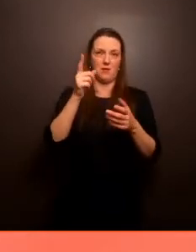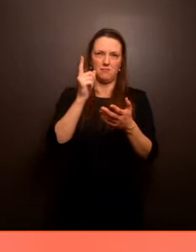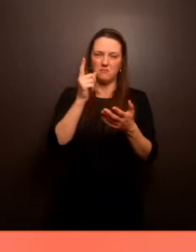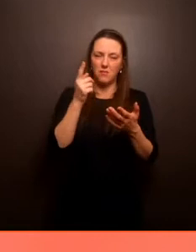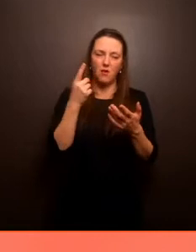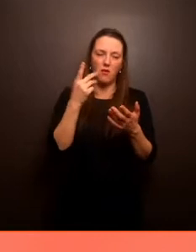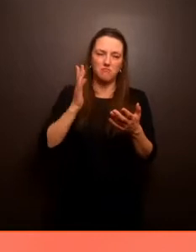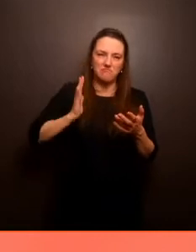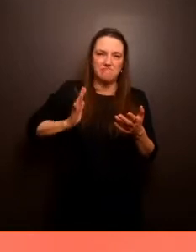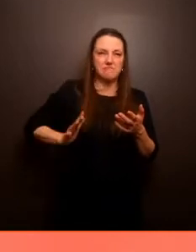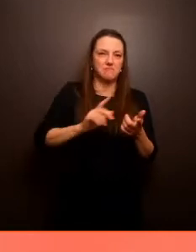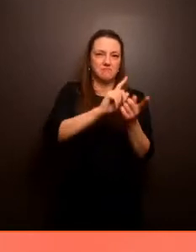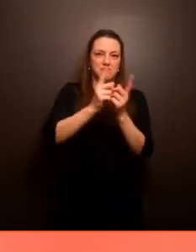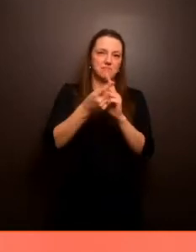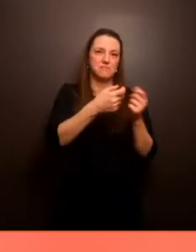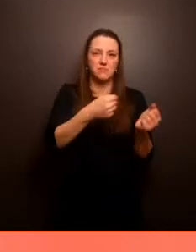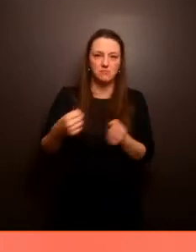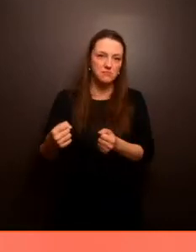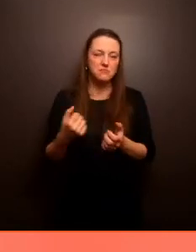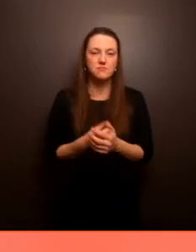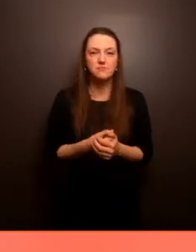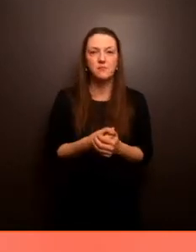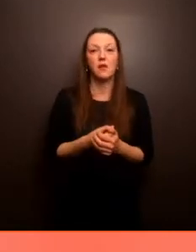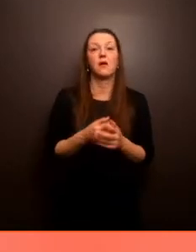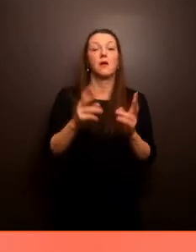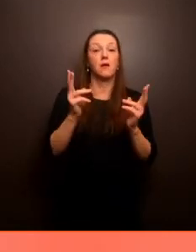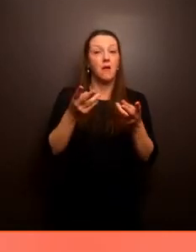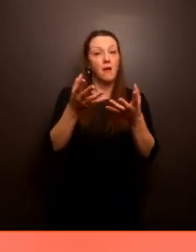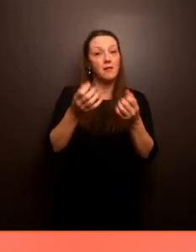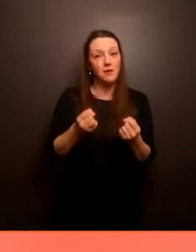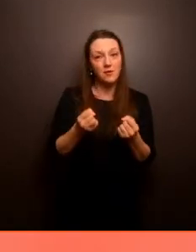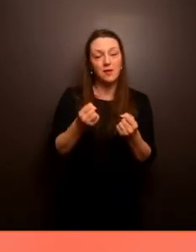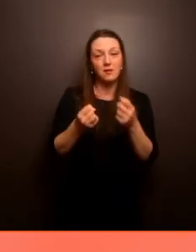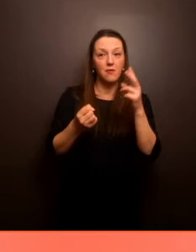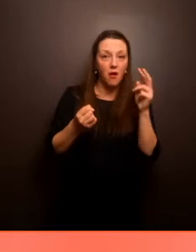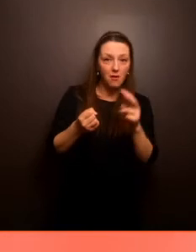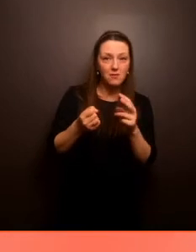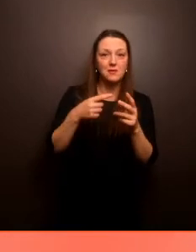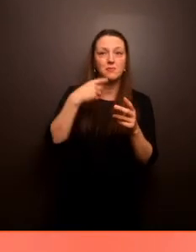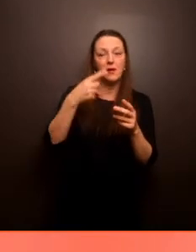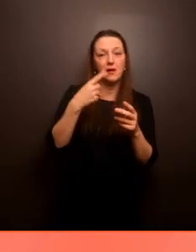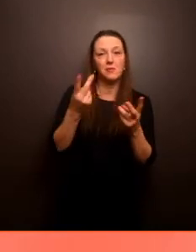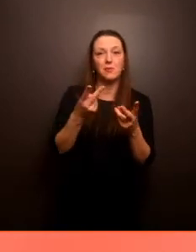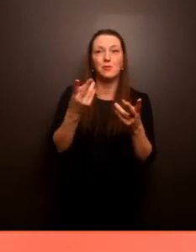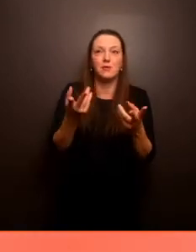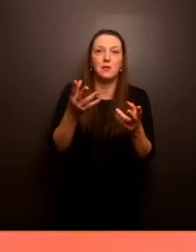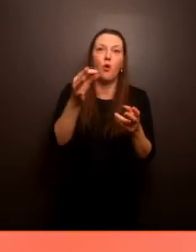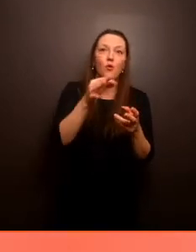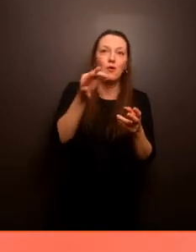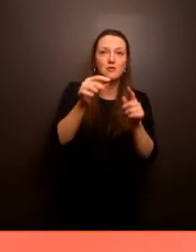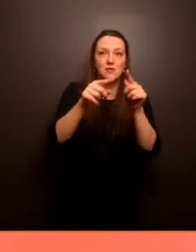kohanemise. Ja ettevõtete vaates me räägime sellest, et väga paljud organisatsioonid, et tõesti ellu jääda selles